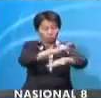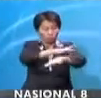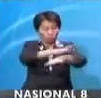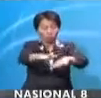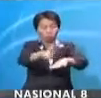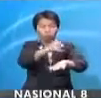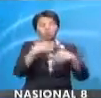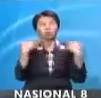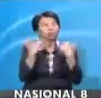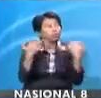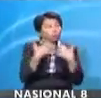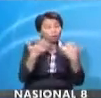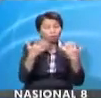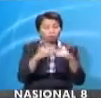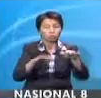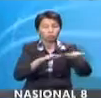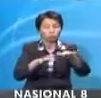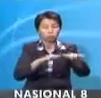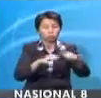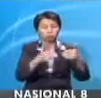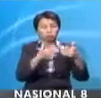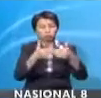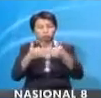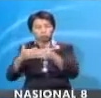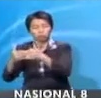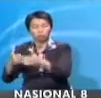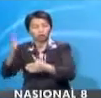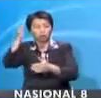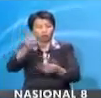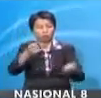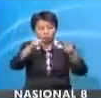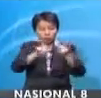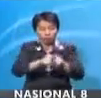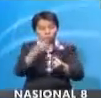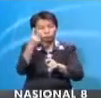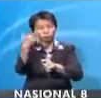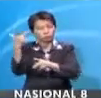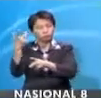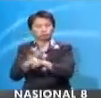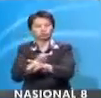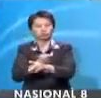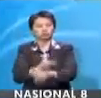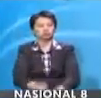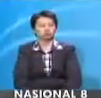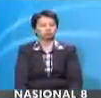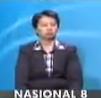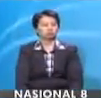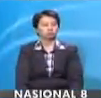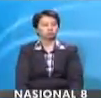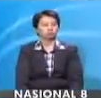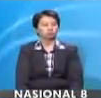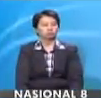kerana masih takut dengan ancaman gegaran susulan yang berlaku beberapa kali.